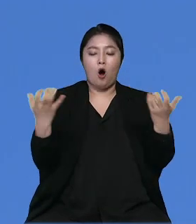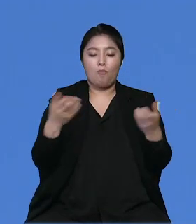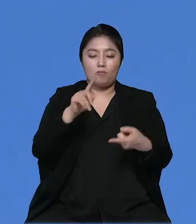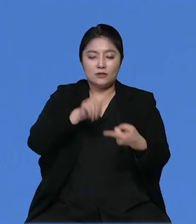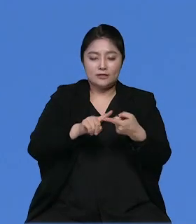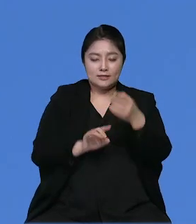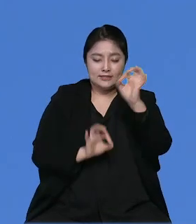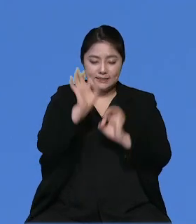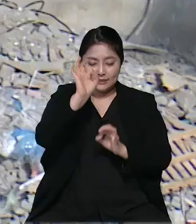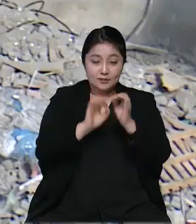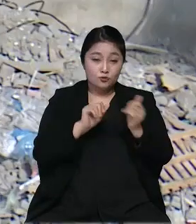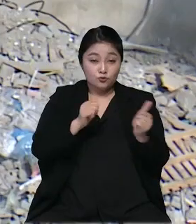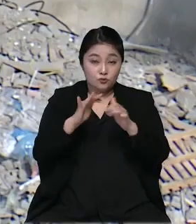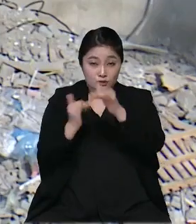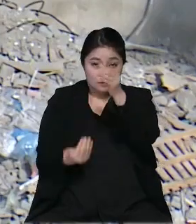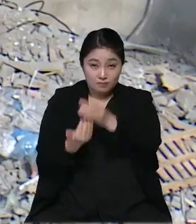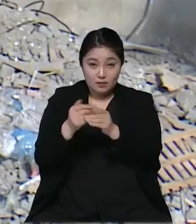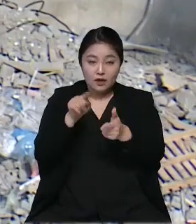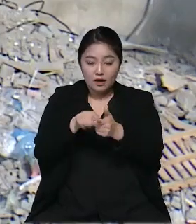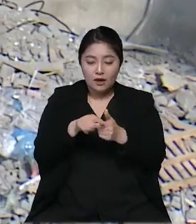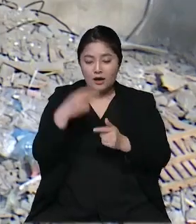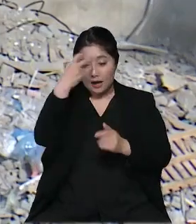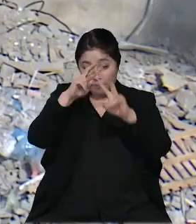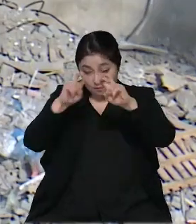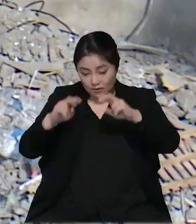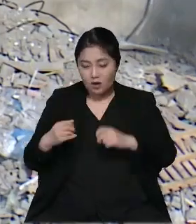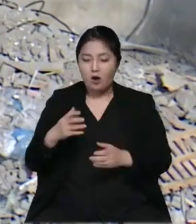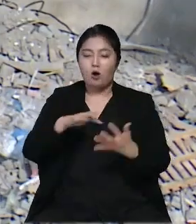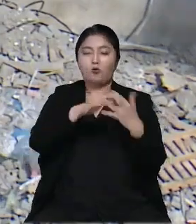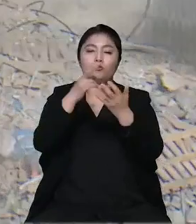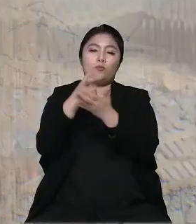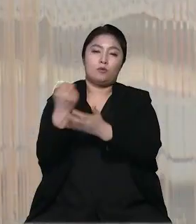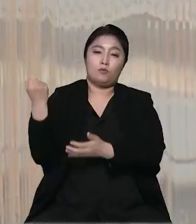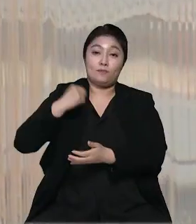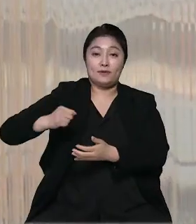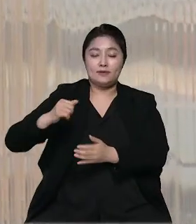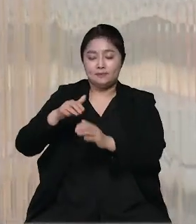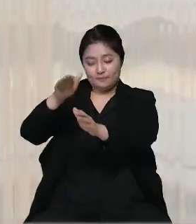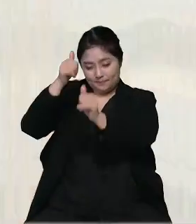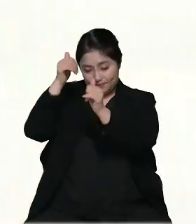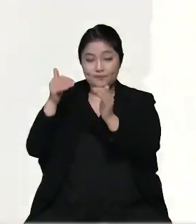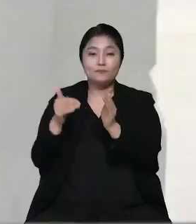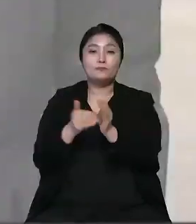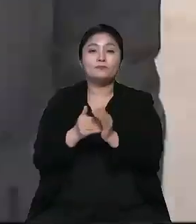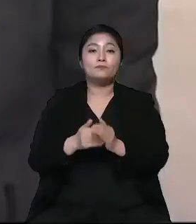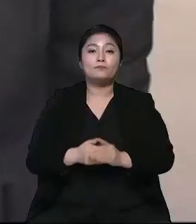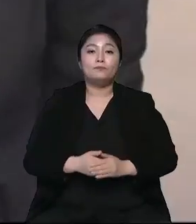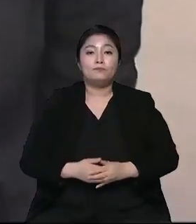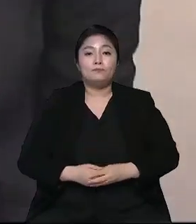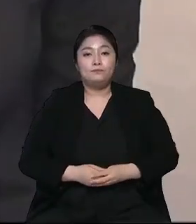업무상 과실치사상 혐의로, 감리 3명은 건축법 위반 혐의로 입건했습니다. KBC 고울입니다.